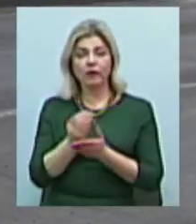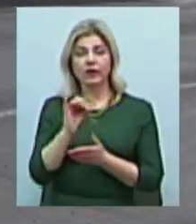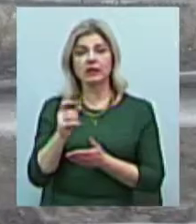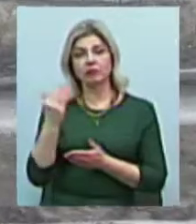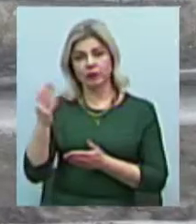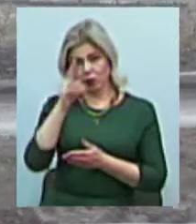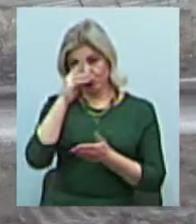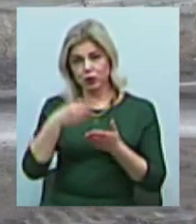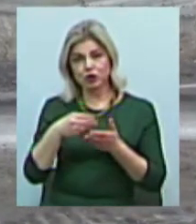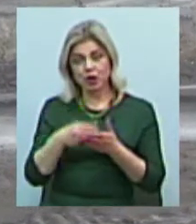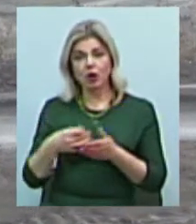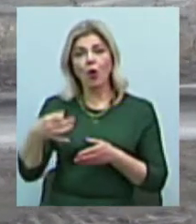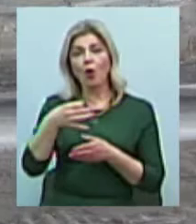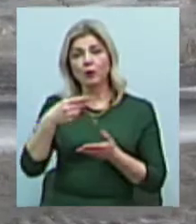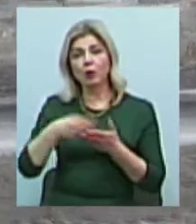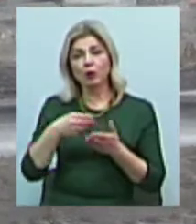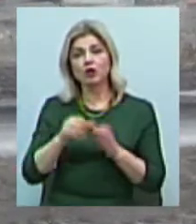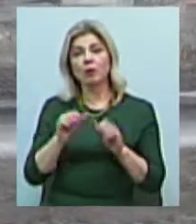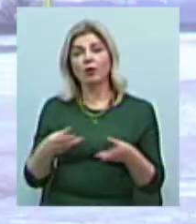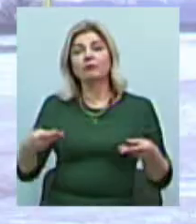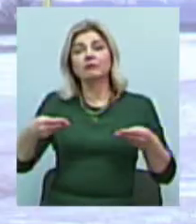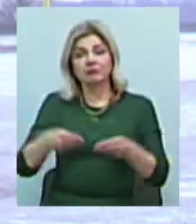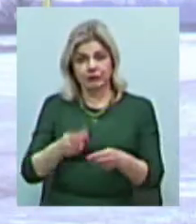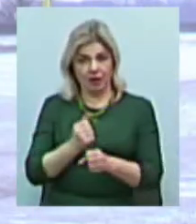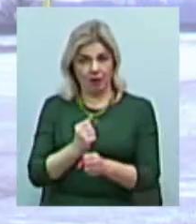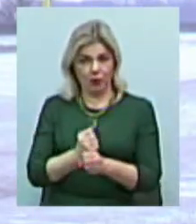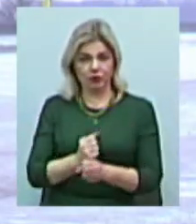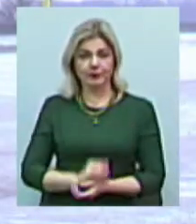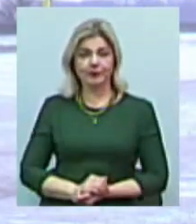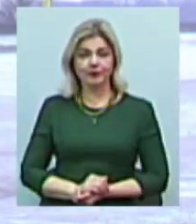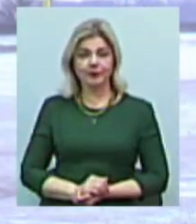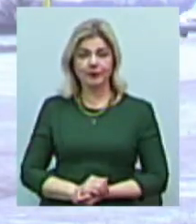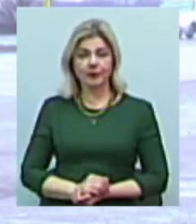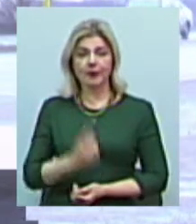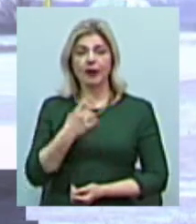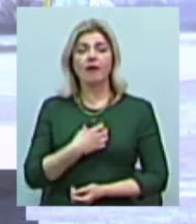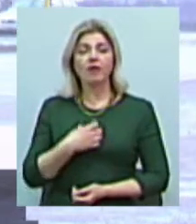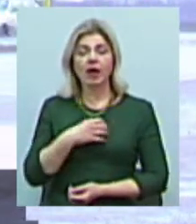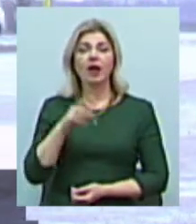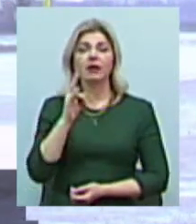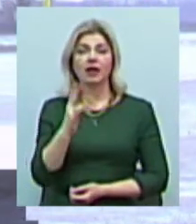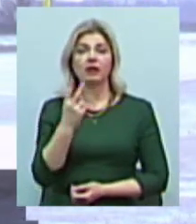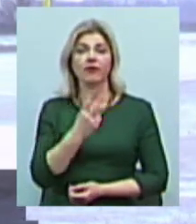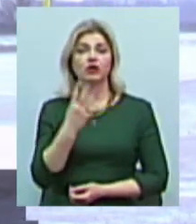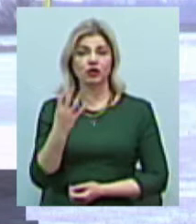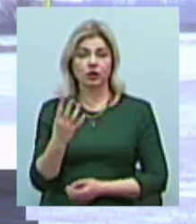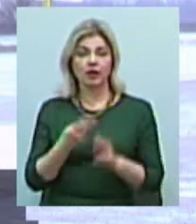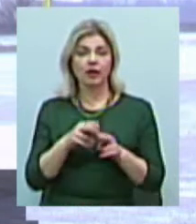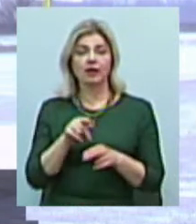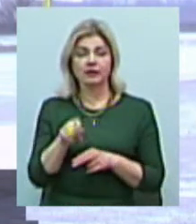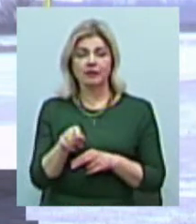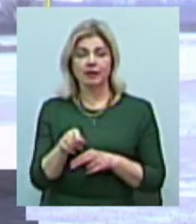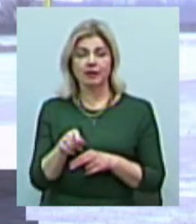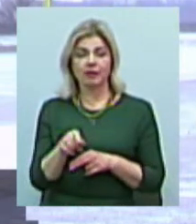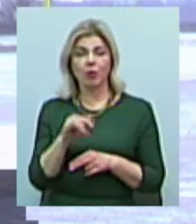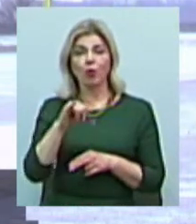держбюджету. Обласний бюджет може співфінансувати роботи. Найвідоміше, найпопулярніше Н-24 – це